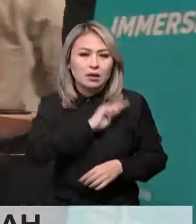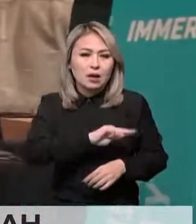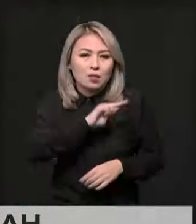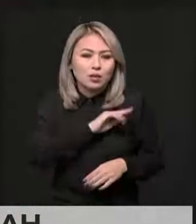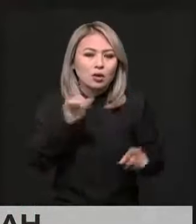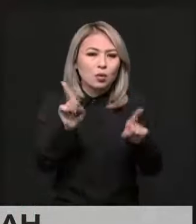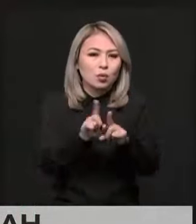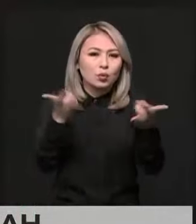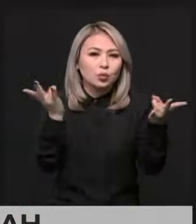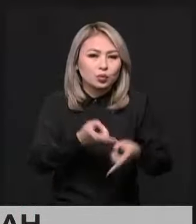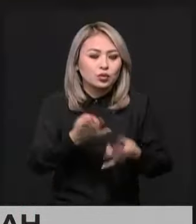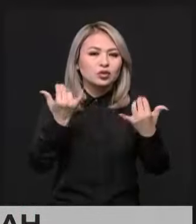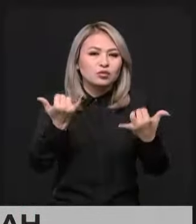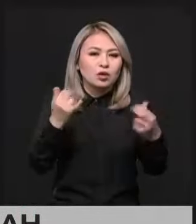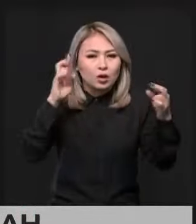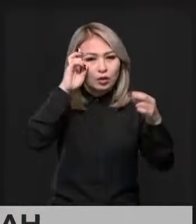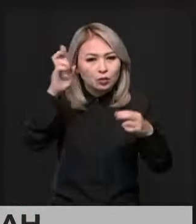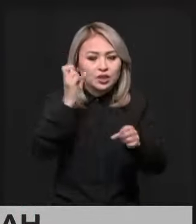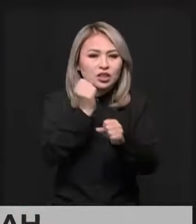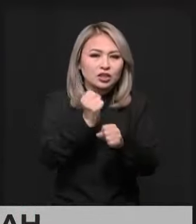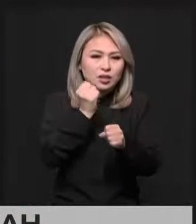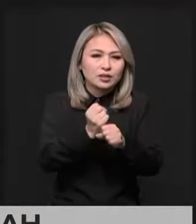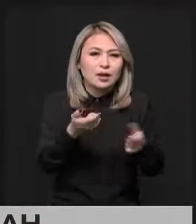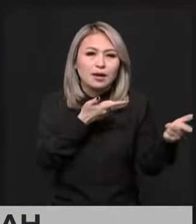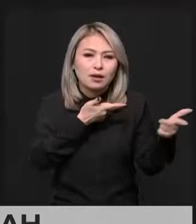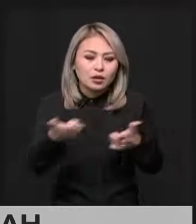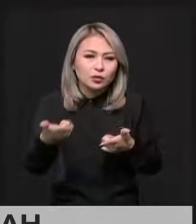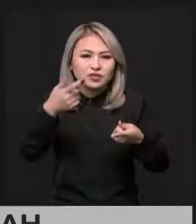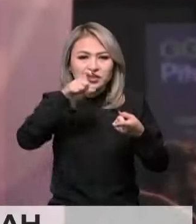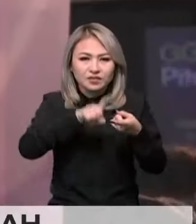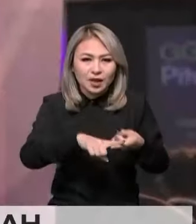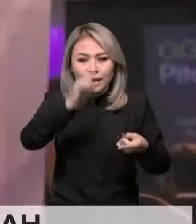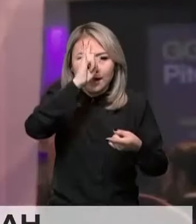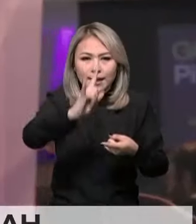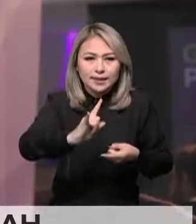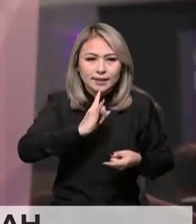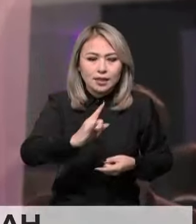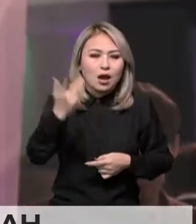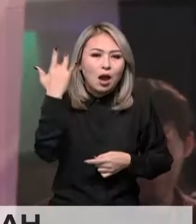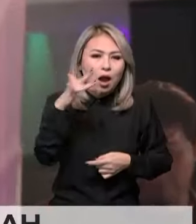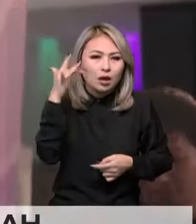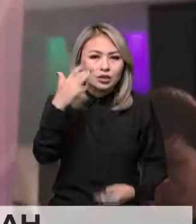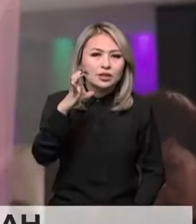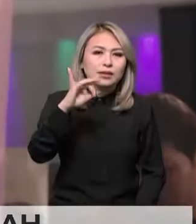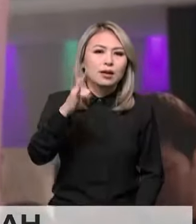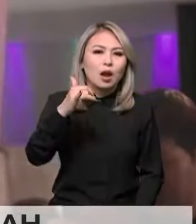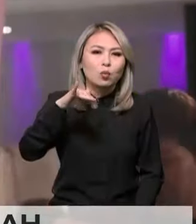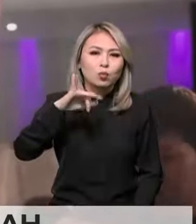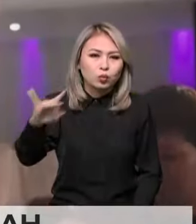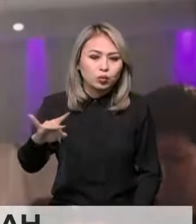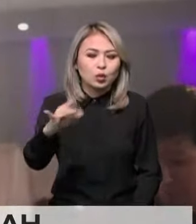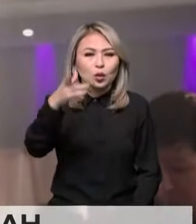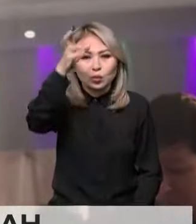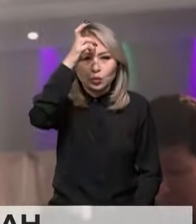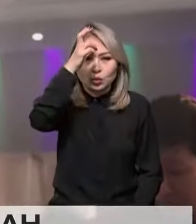ауадай қажет болмақ. Үкіметтің жасанды зерден енгізуге дайындығы бойынша Қазақстан, АҚШ, Сингапур, Британия мен Түркиядан